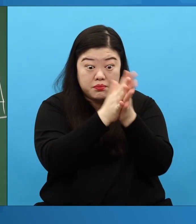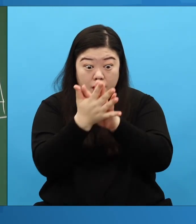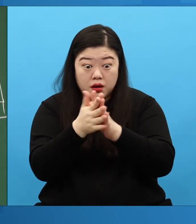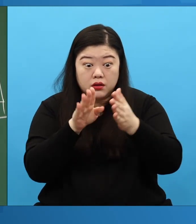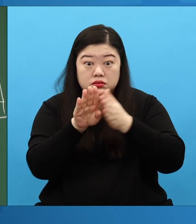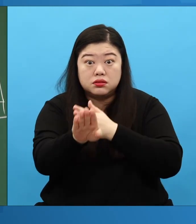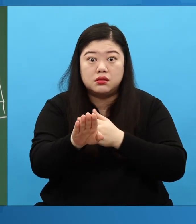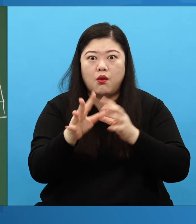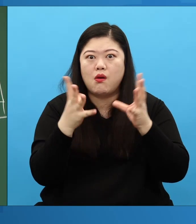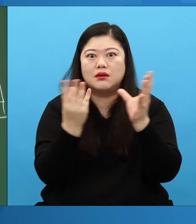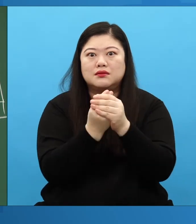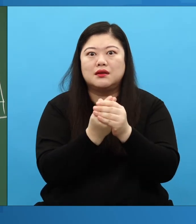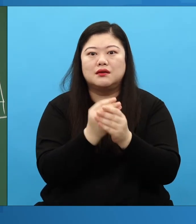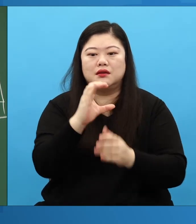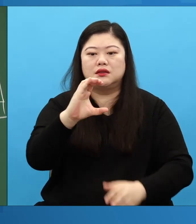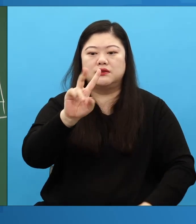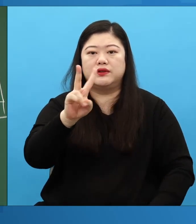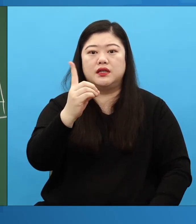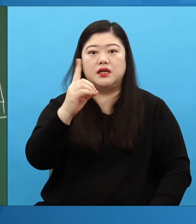여러분 아시다시피